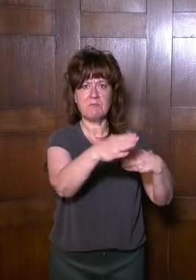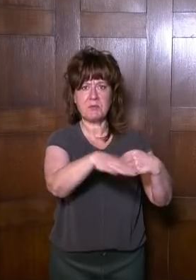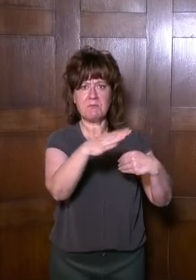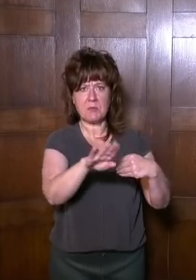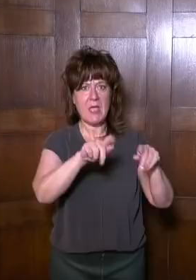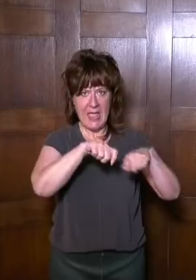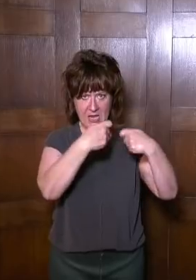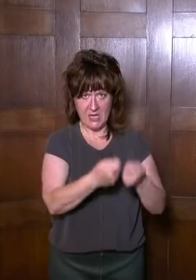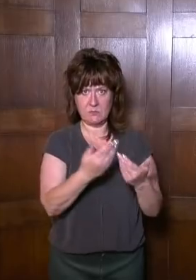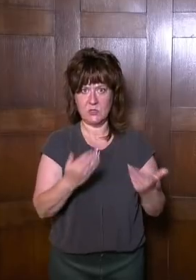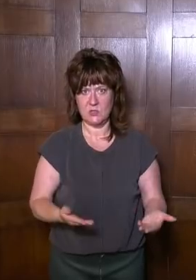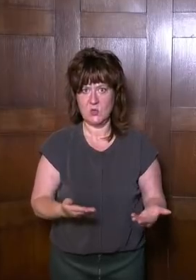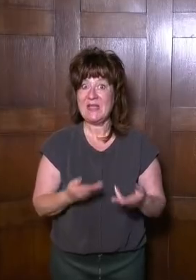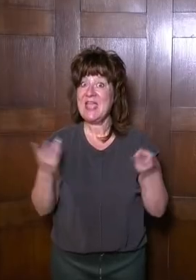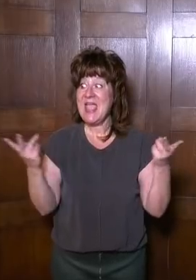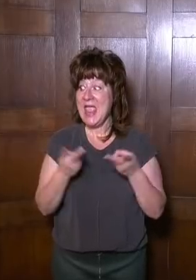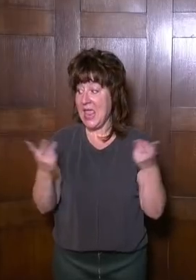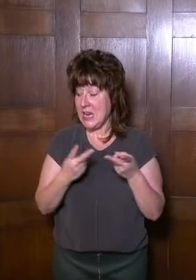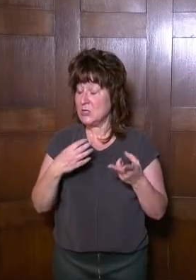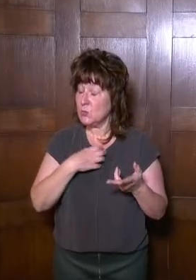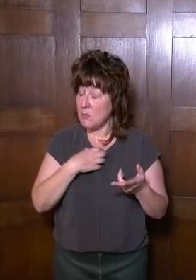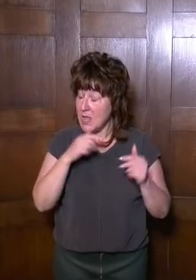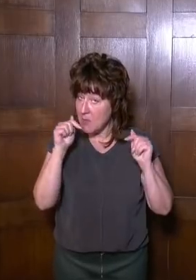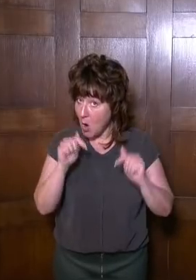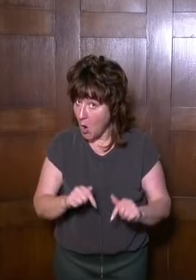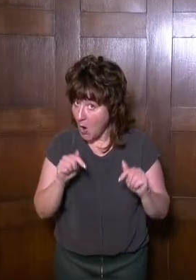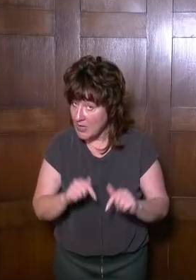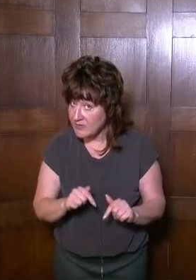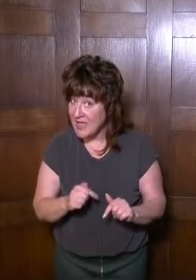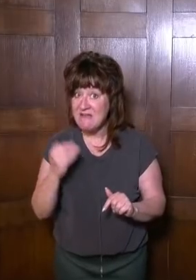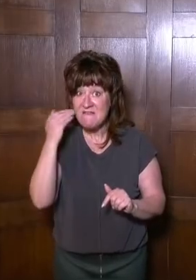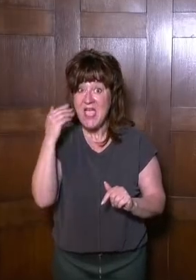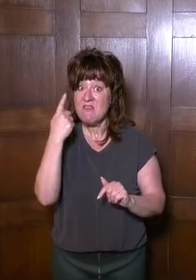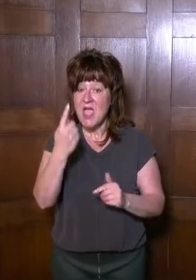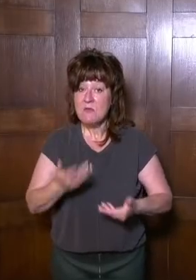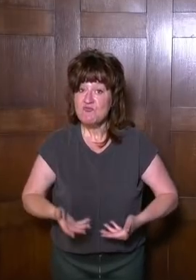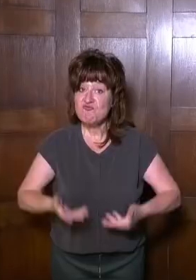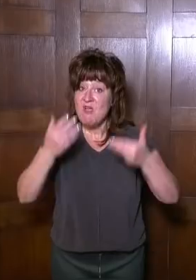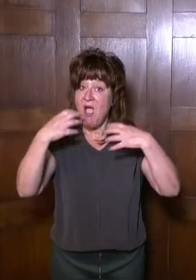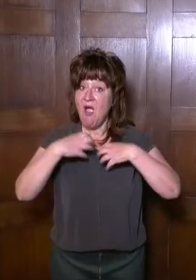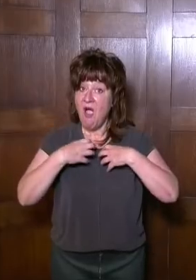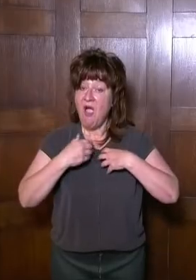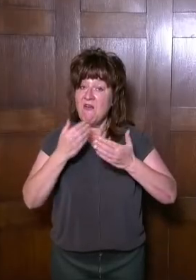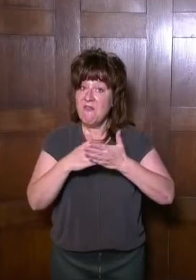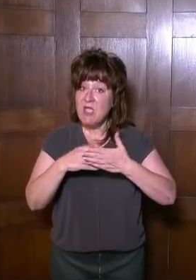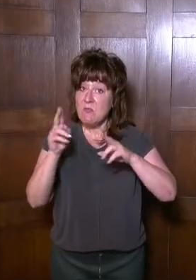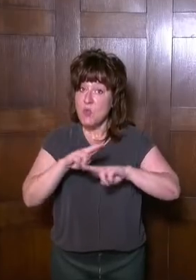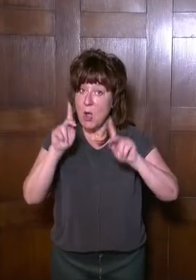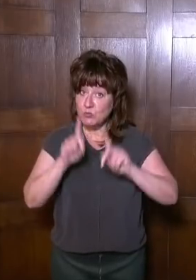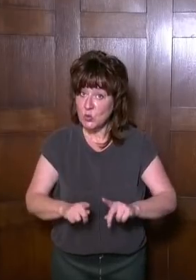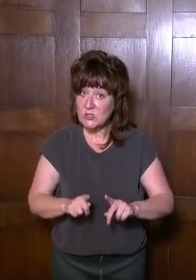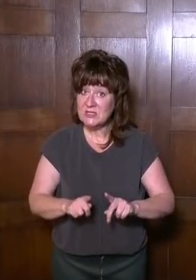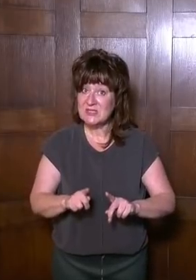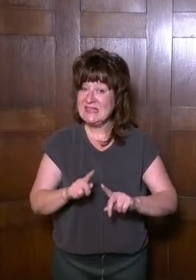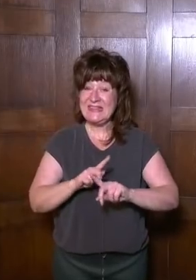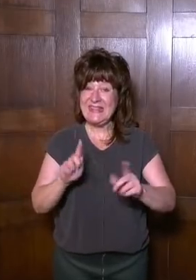Quintessenz. Und ähnliches Problem sehen wir heute. Wir sagen, die Menschen, die schwer krank waren, die müssen weiter betreut werden. Und es ist nicht